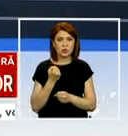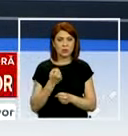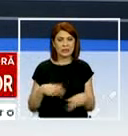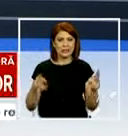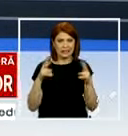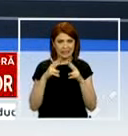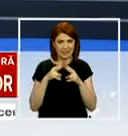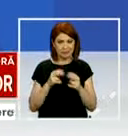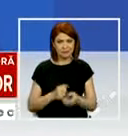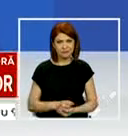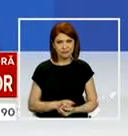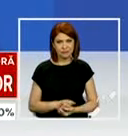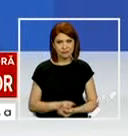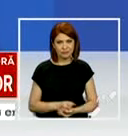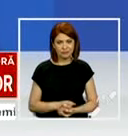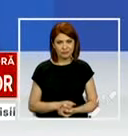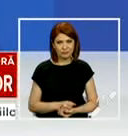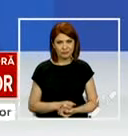summitului.